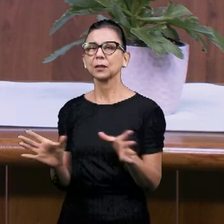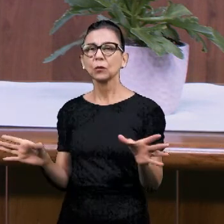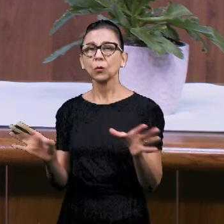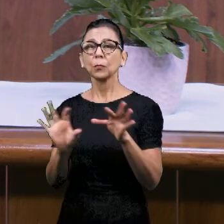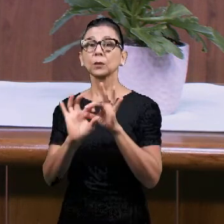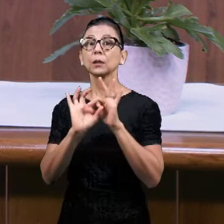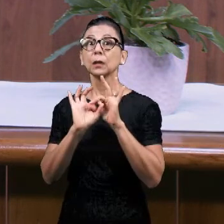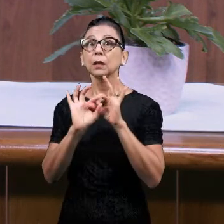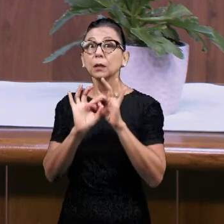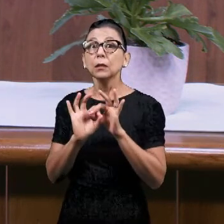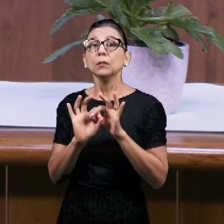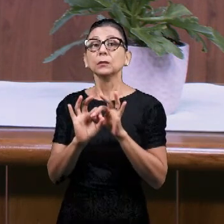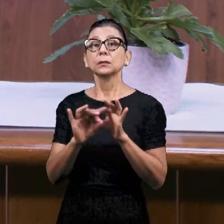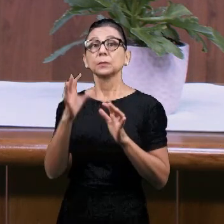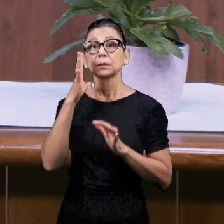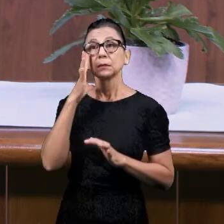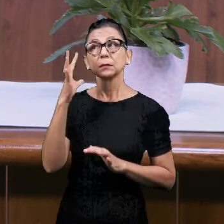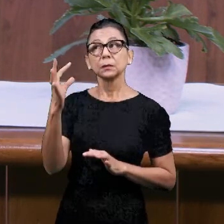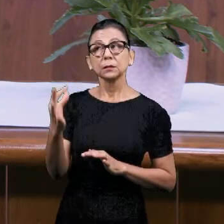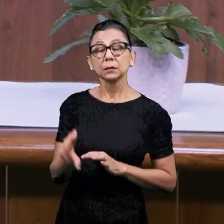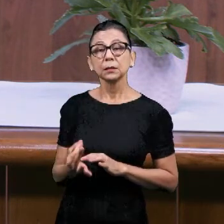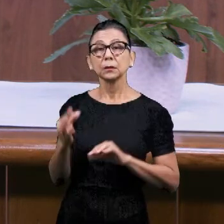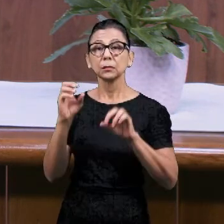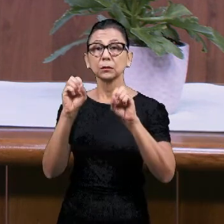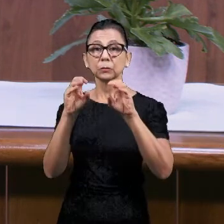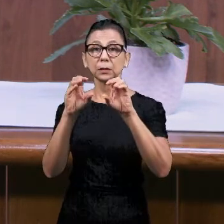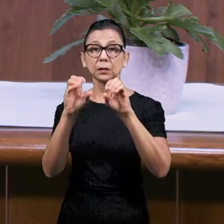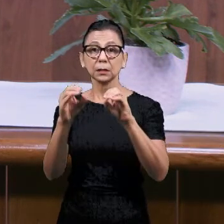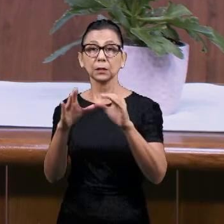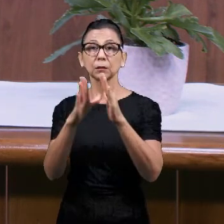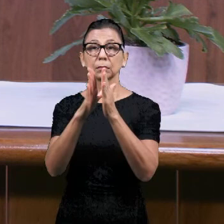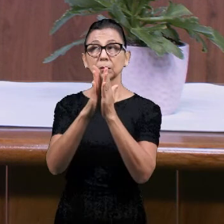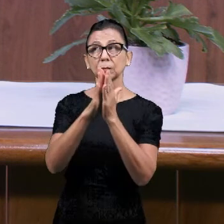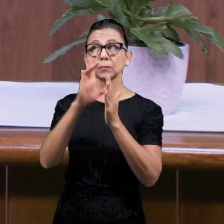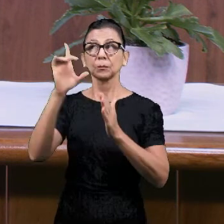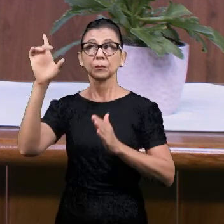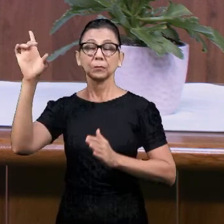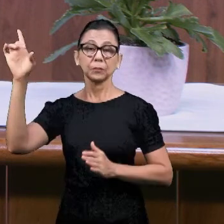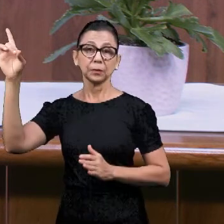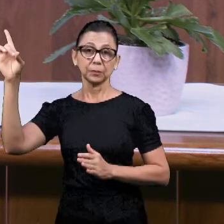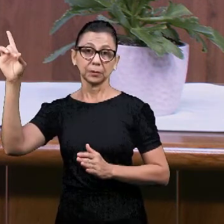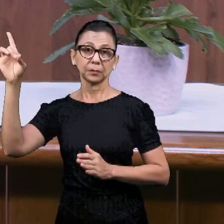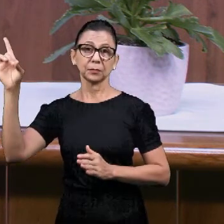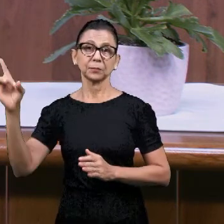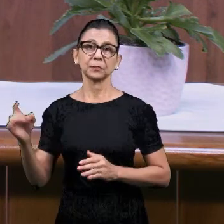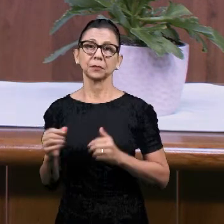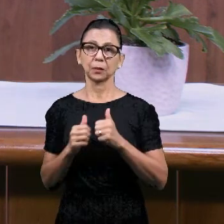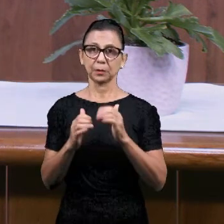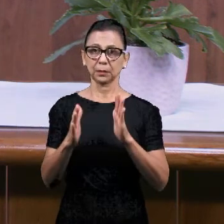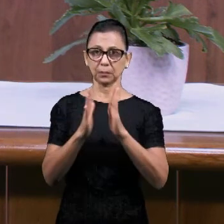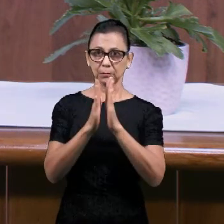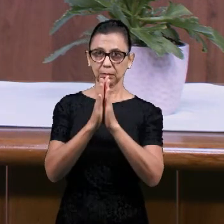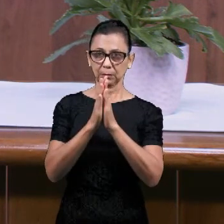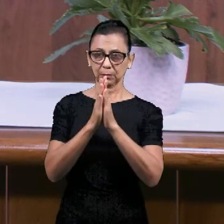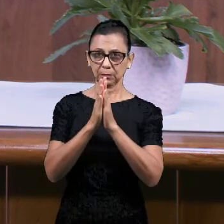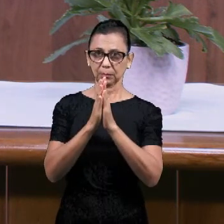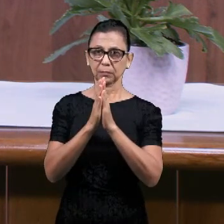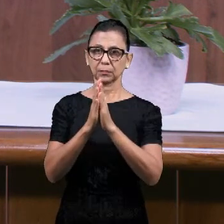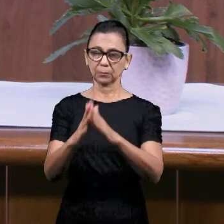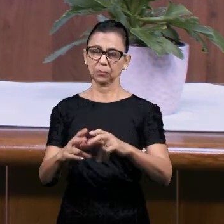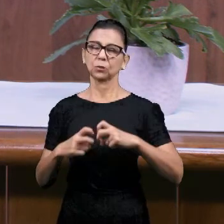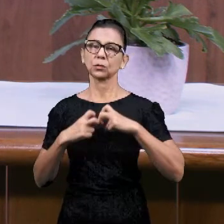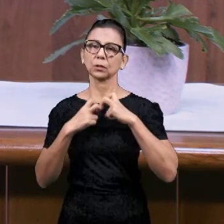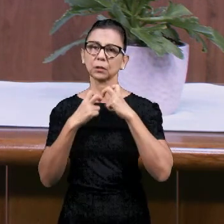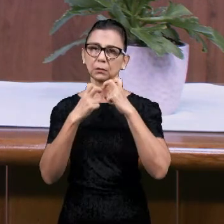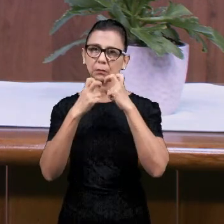à la parole, à l'enseignement qui vient de la part du Seigneur. Nous allons commencer ce culte par la prière. Une prière